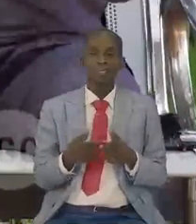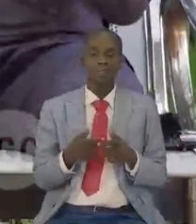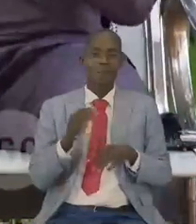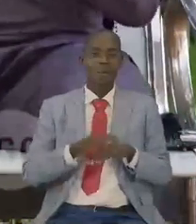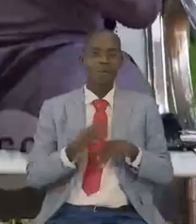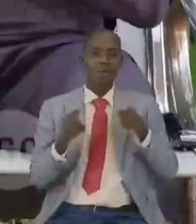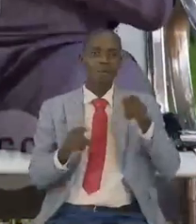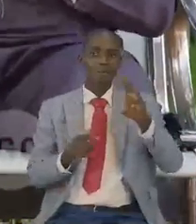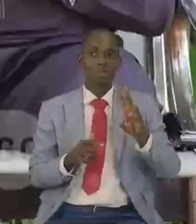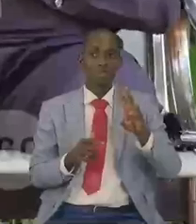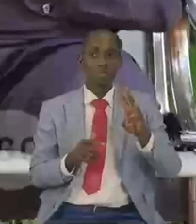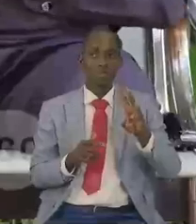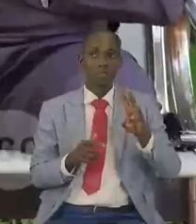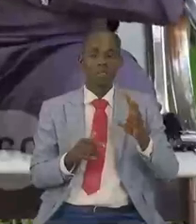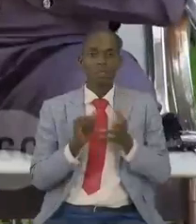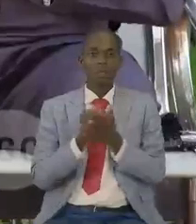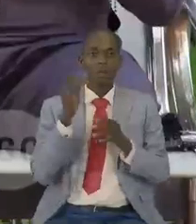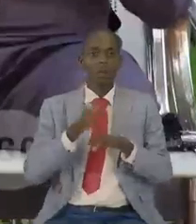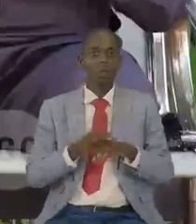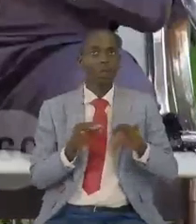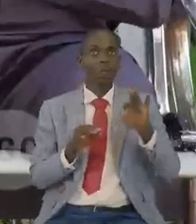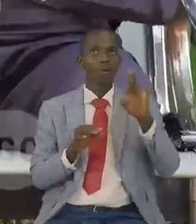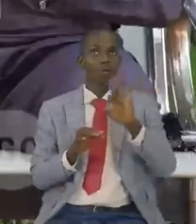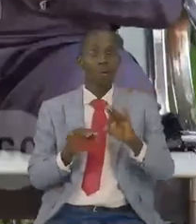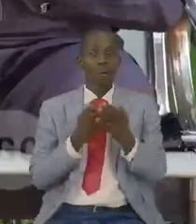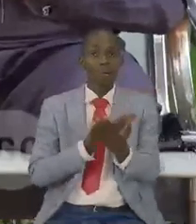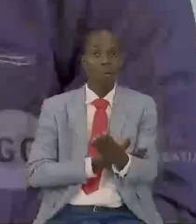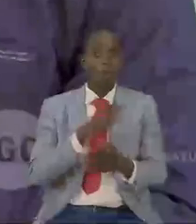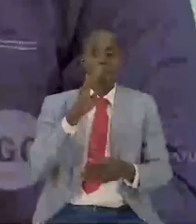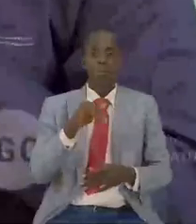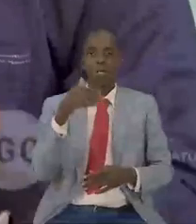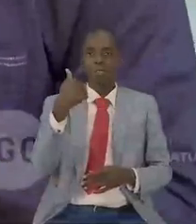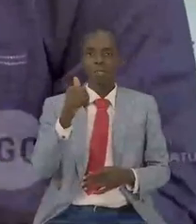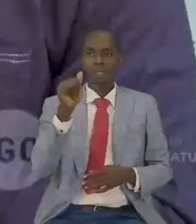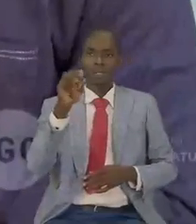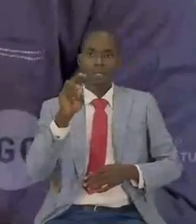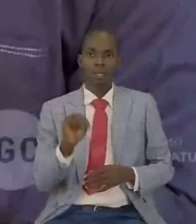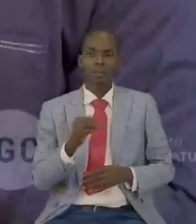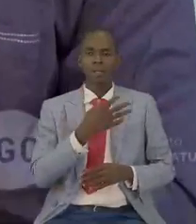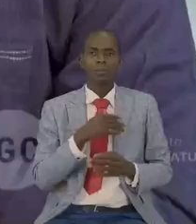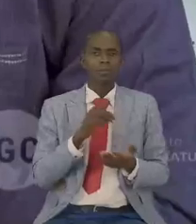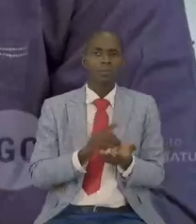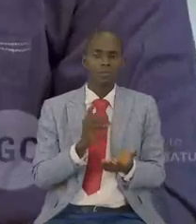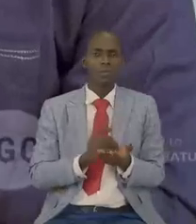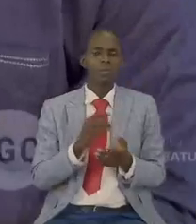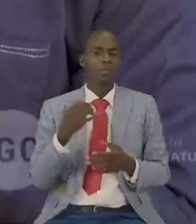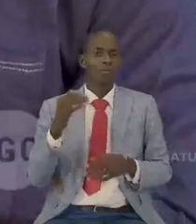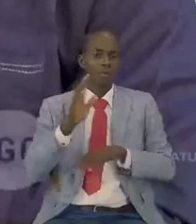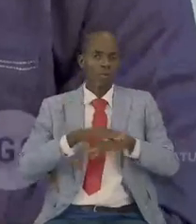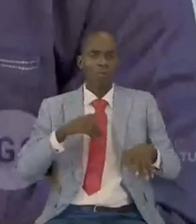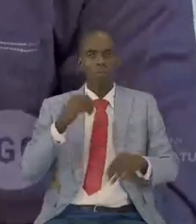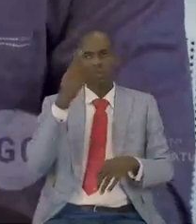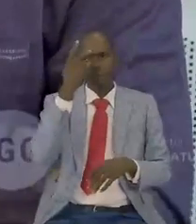Le 26, c'était le vendredi matin. À 10h du matin, le docteur nous a appelé que